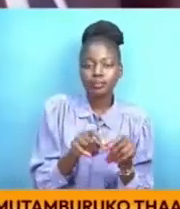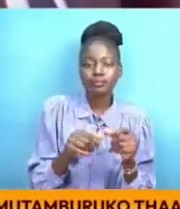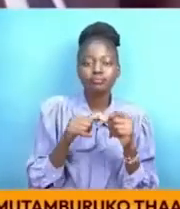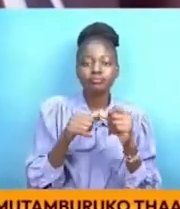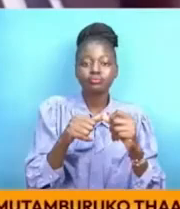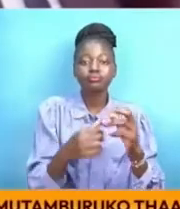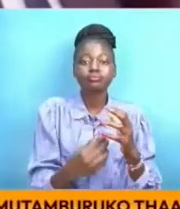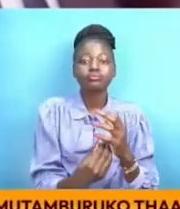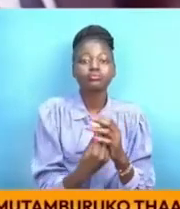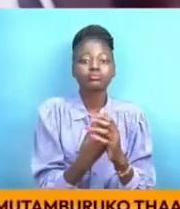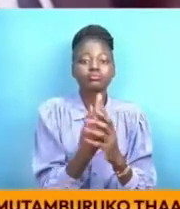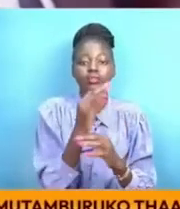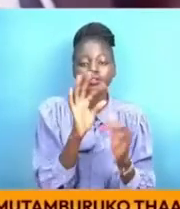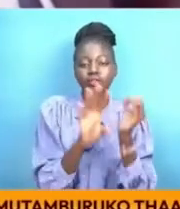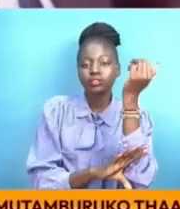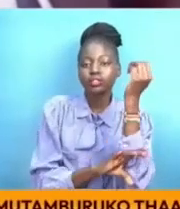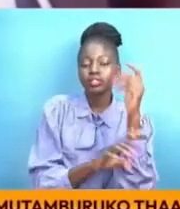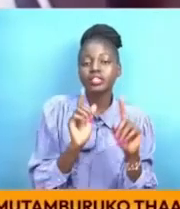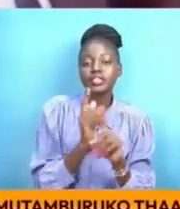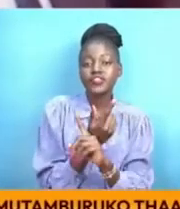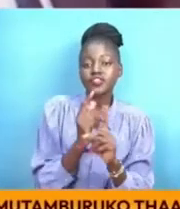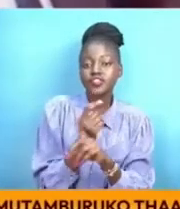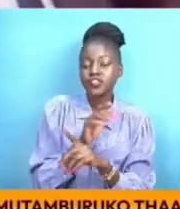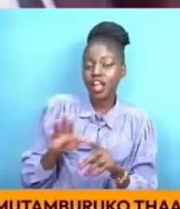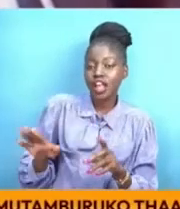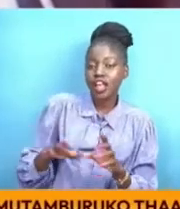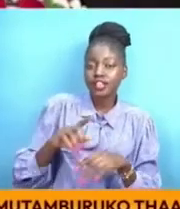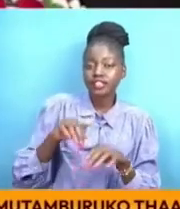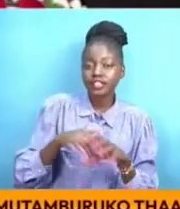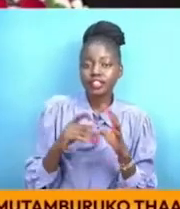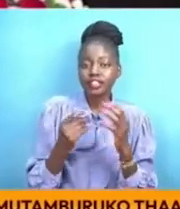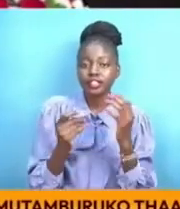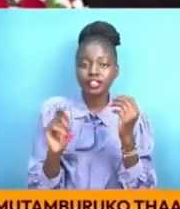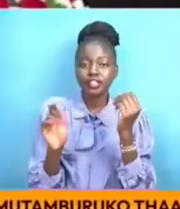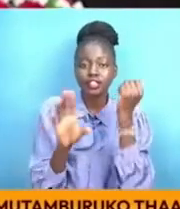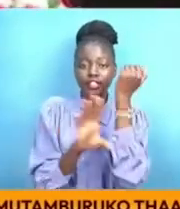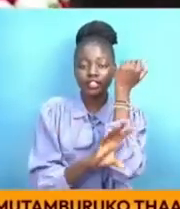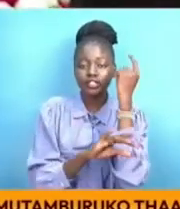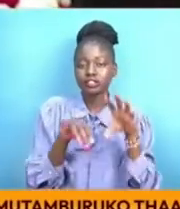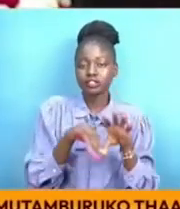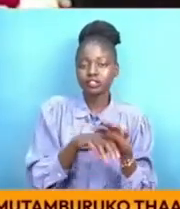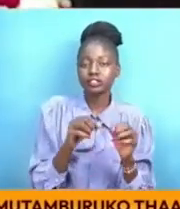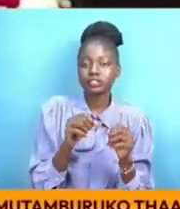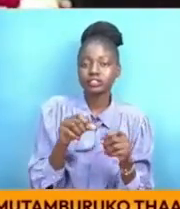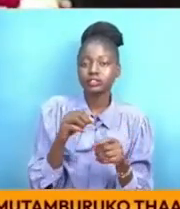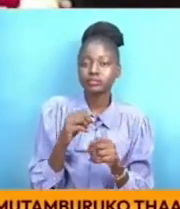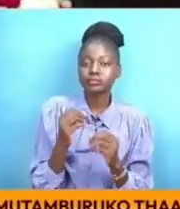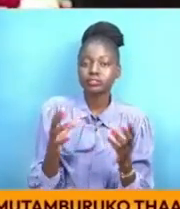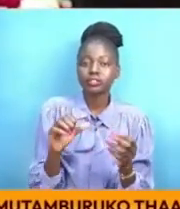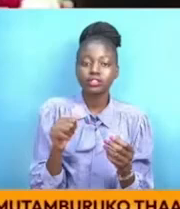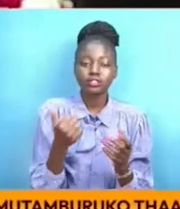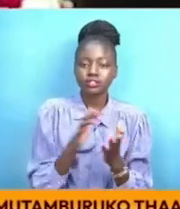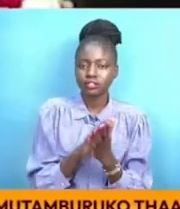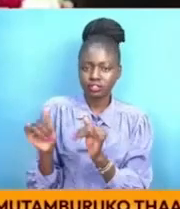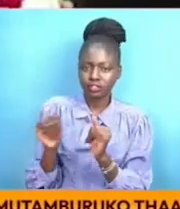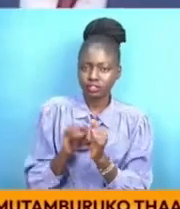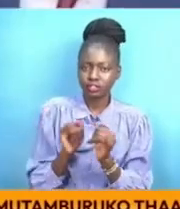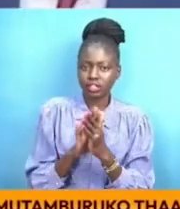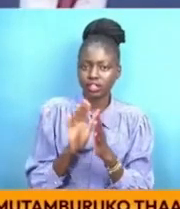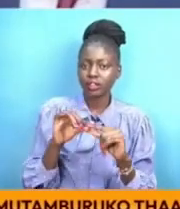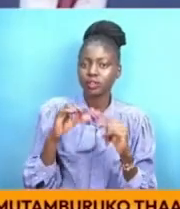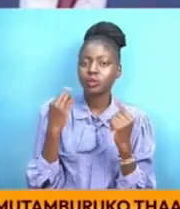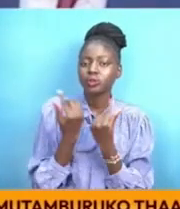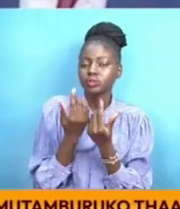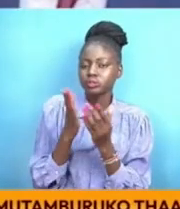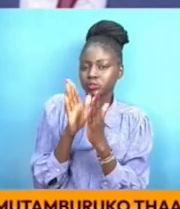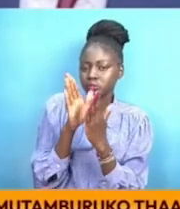na mbere kuri honge ciothe cia gibururi gatagatika ige muigana wa gicunji kiria